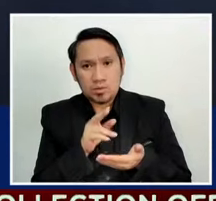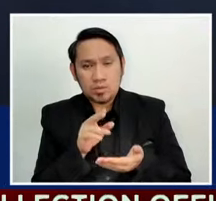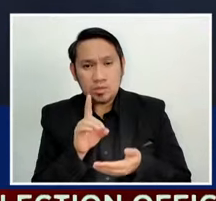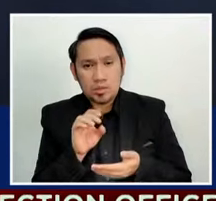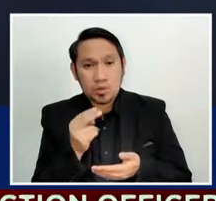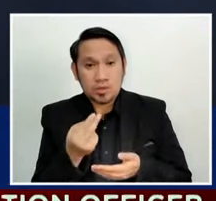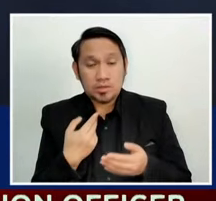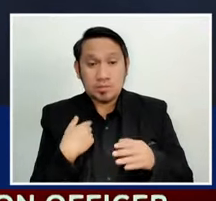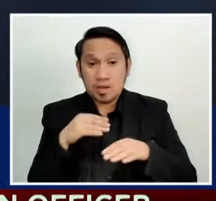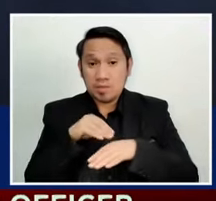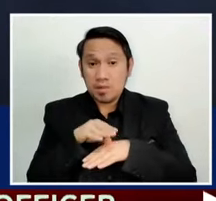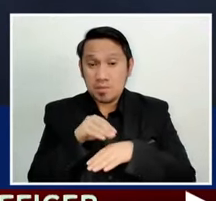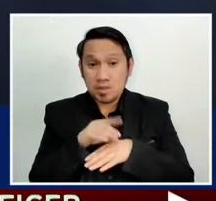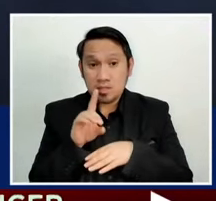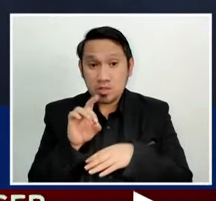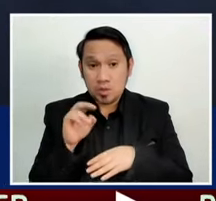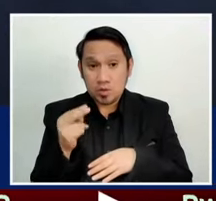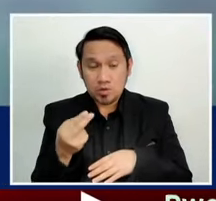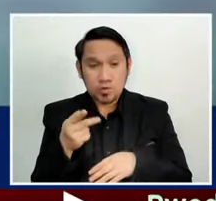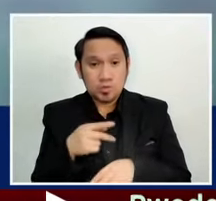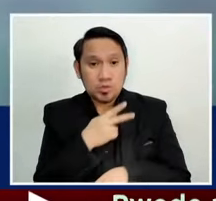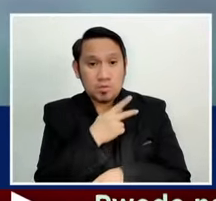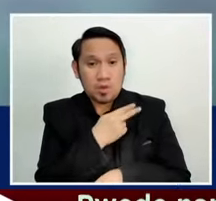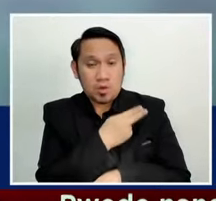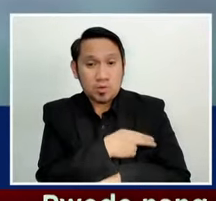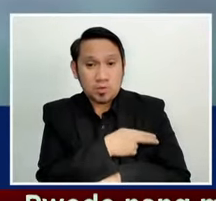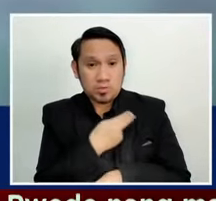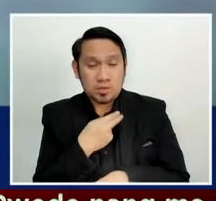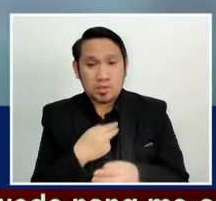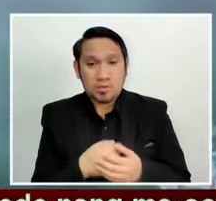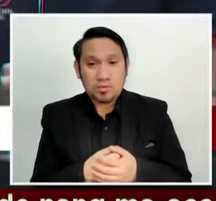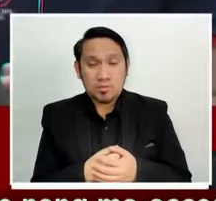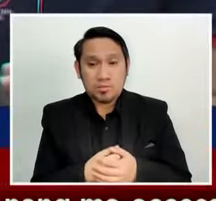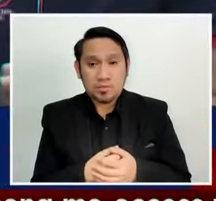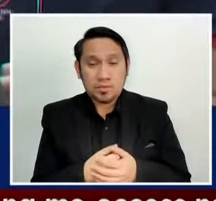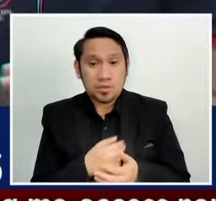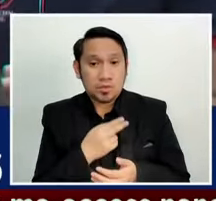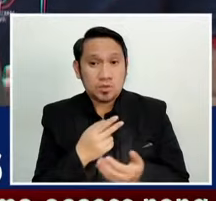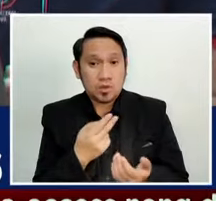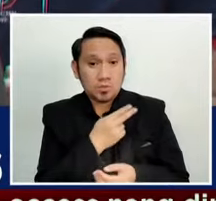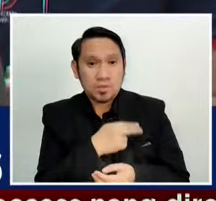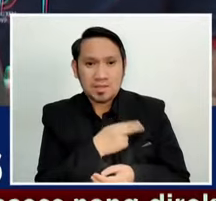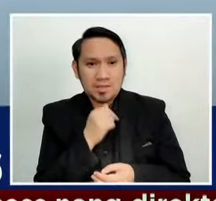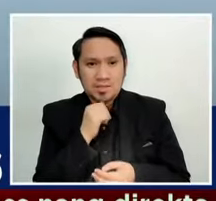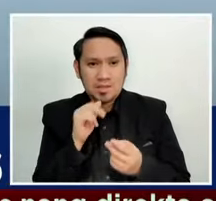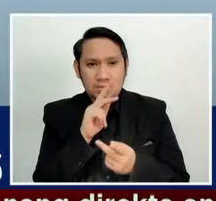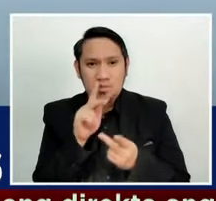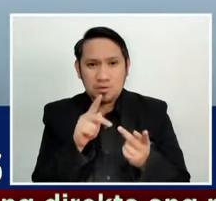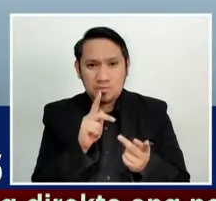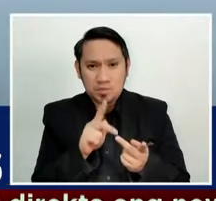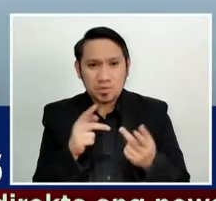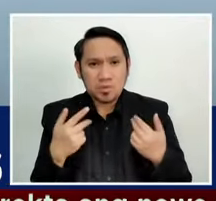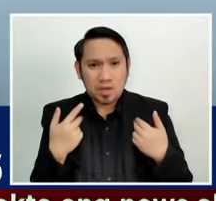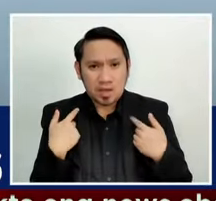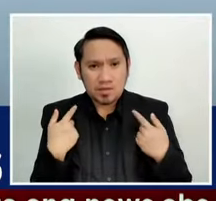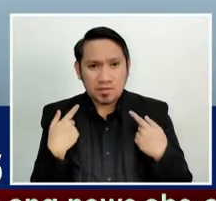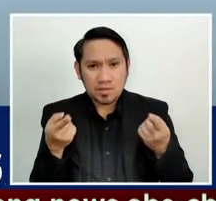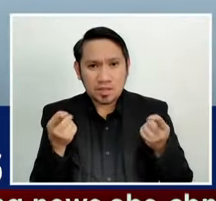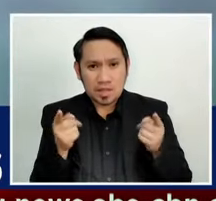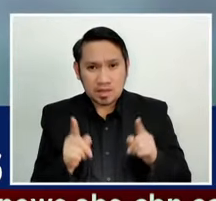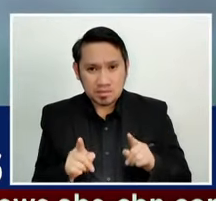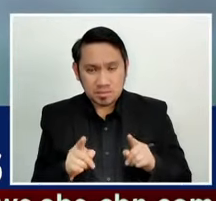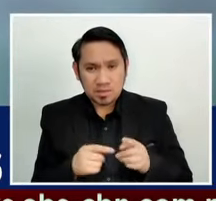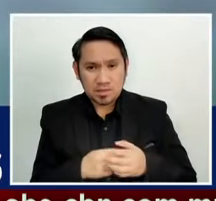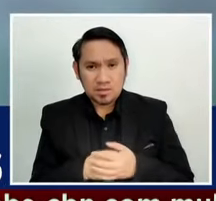payo naman ang DOH sa mga ospital. Hindi rin naman po tayo perpekto. Meron po talaga ang mga nangyayari na hindi